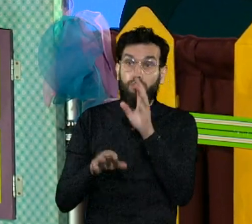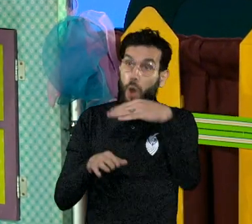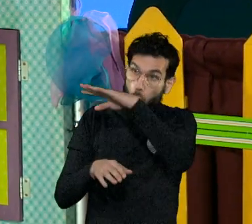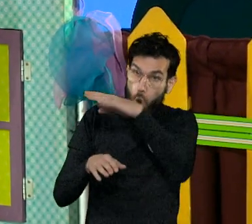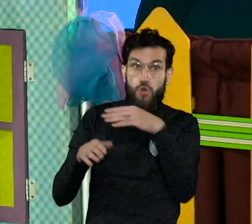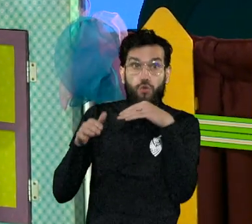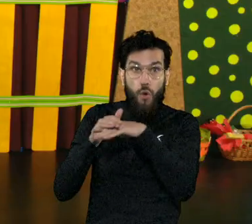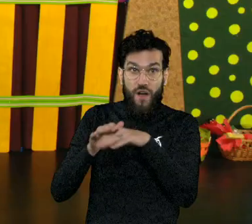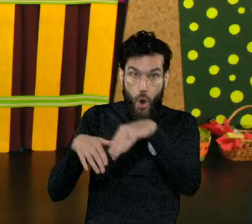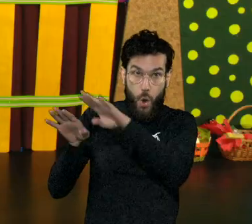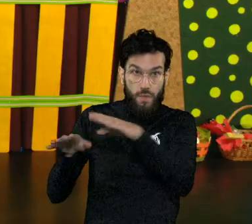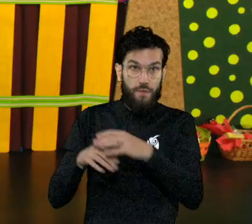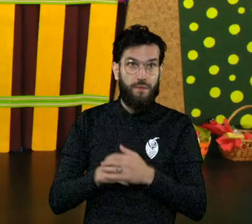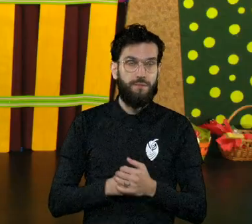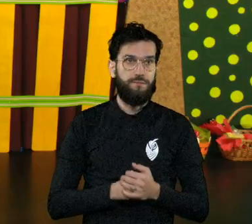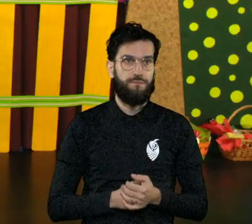dobre?